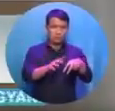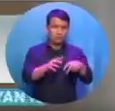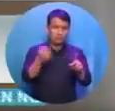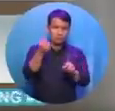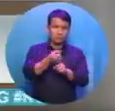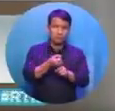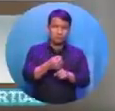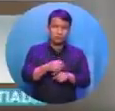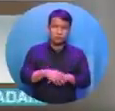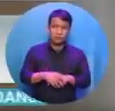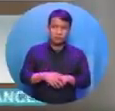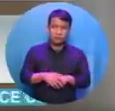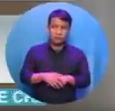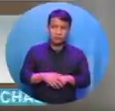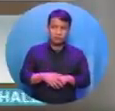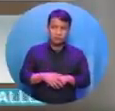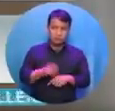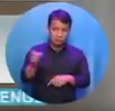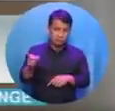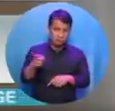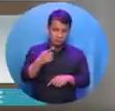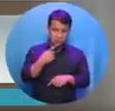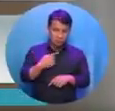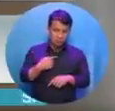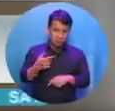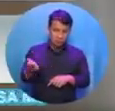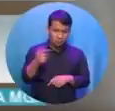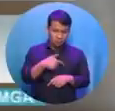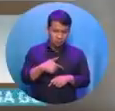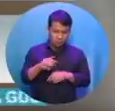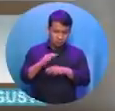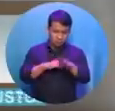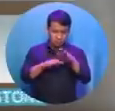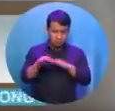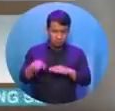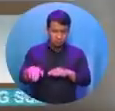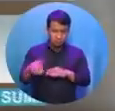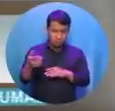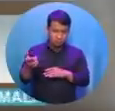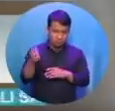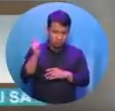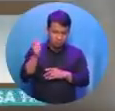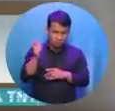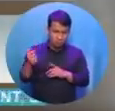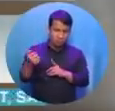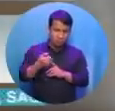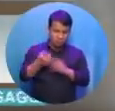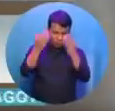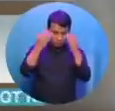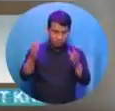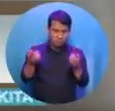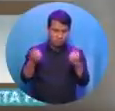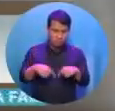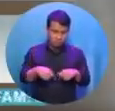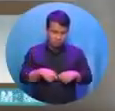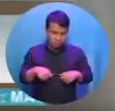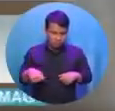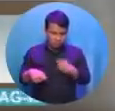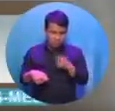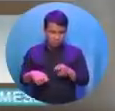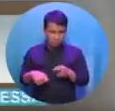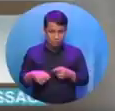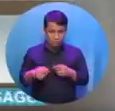ka na? Po si ano yung Sunny Lagota na nakapapo eh, tapos nagmamadali po. Okay. Hindi ko po alam kung hawak niya, kaya po